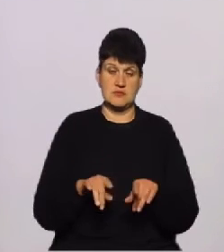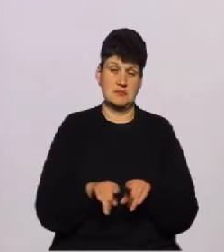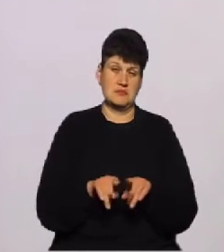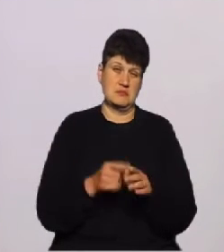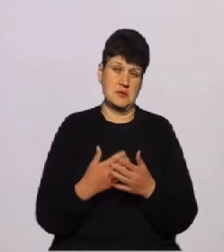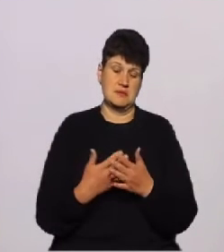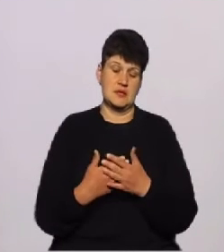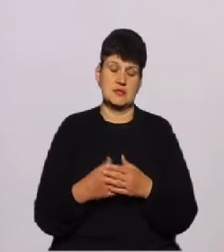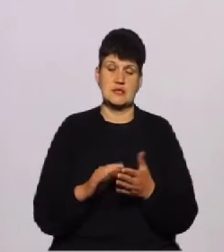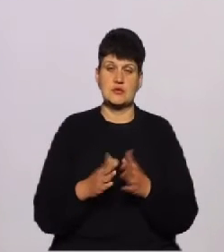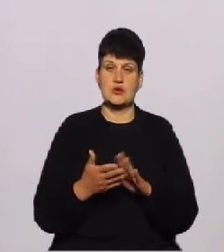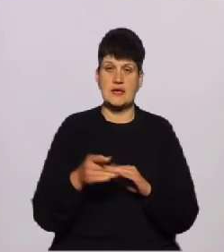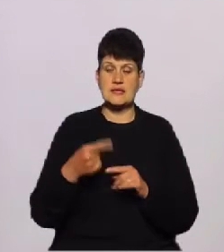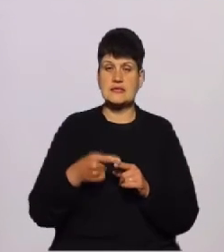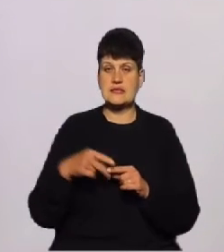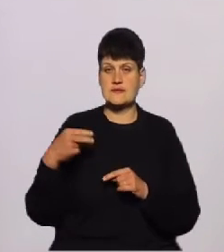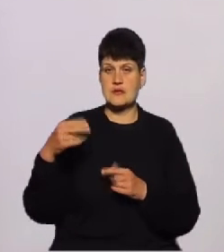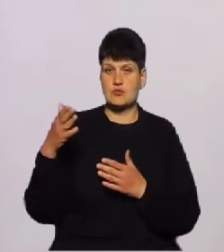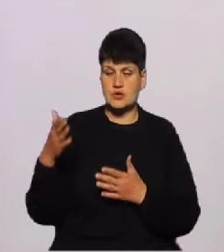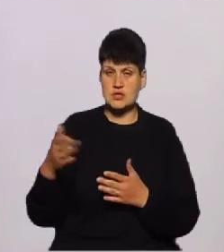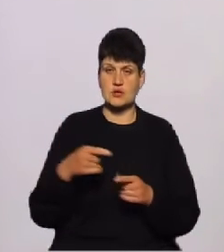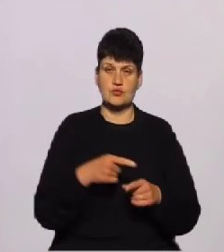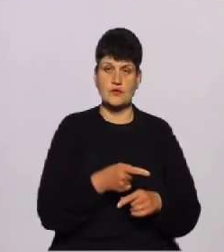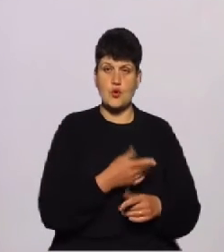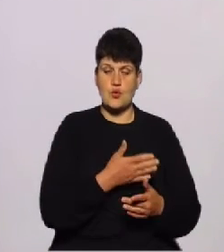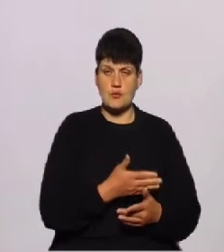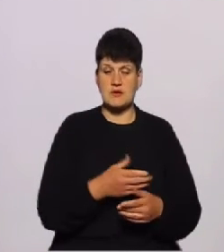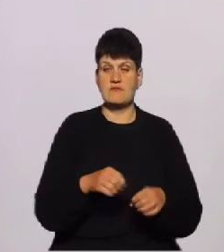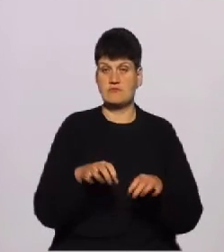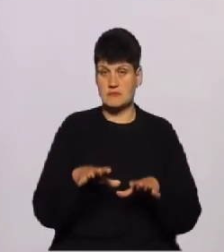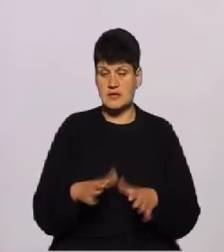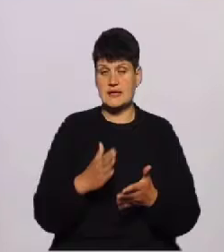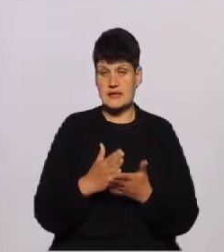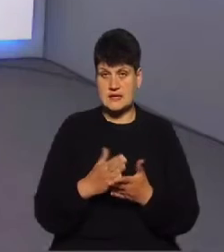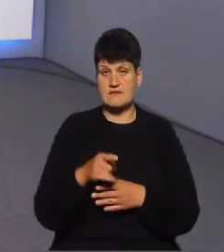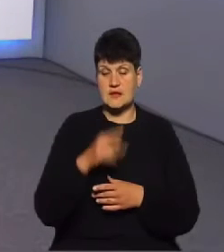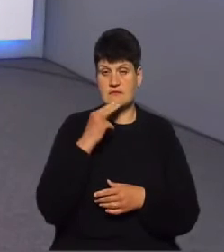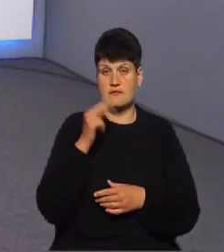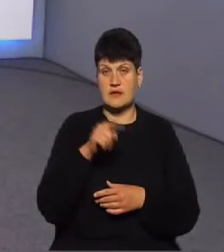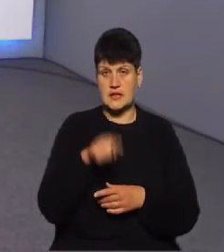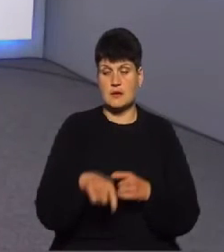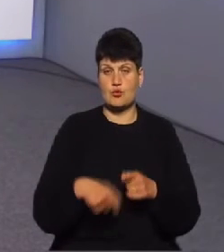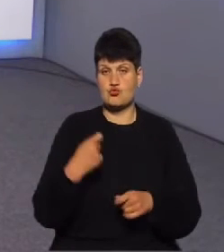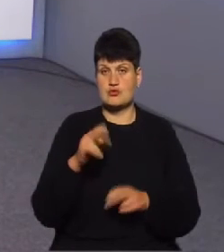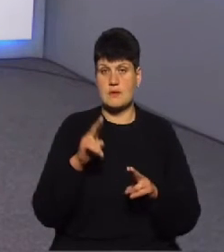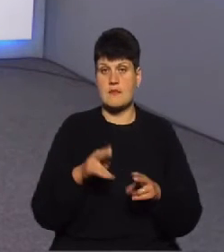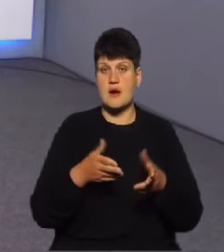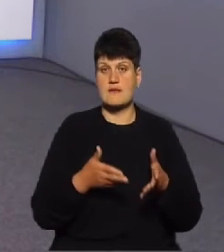говоримо, але це в Запоріжжі відбувалося. Це в Тернополі. Суд ухвалив обвинувальний вирок, визнав водія самоката винним в порушенні чинних правил на транспорті.